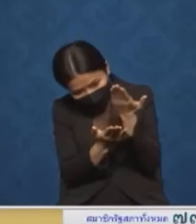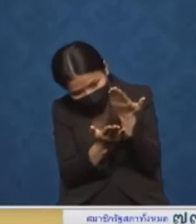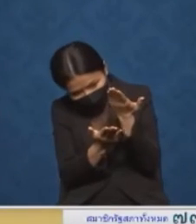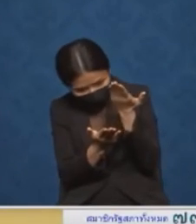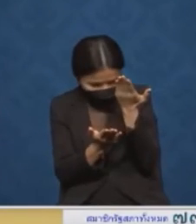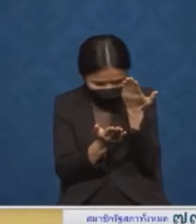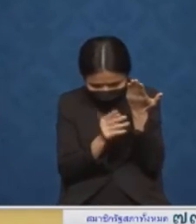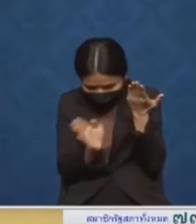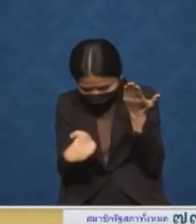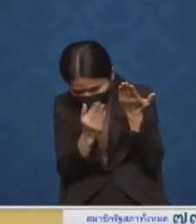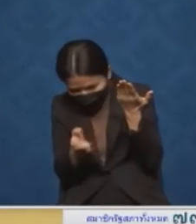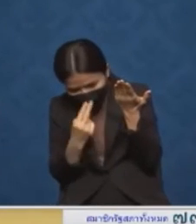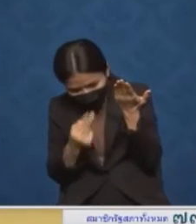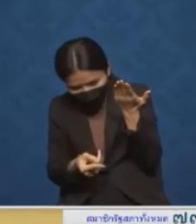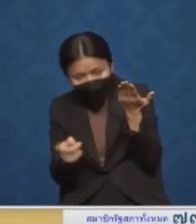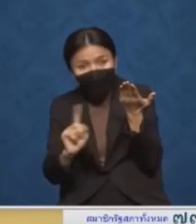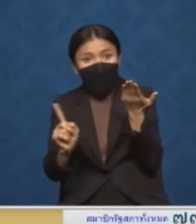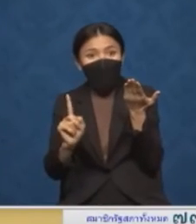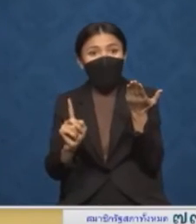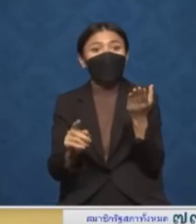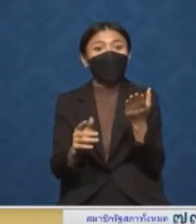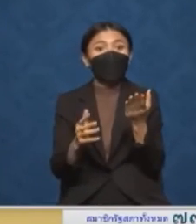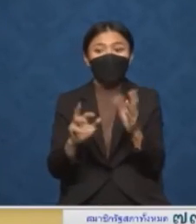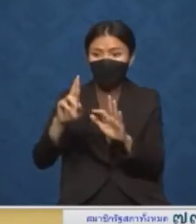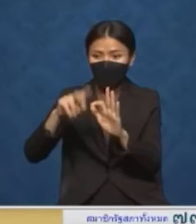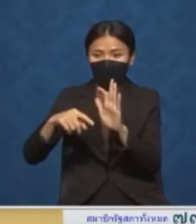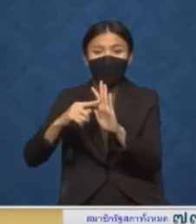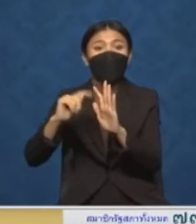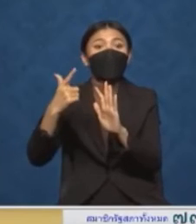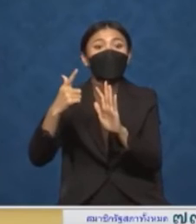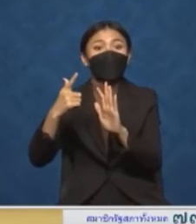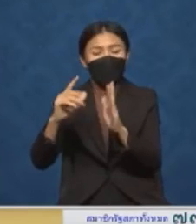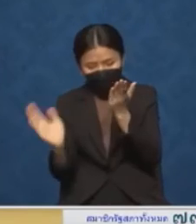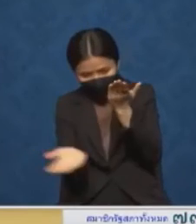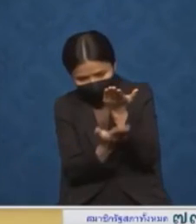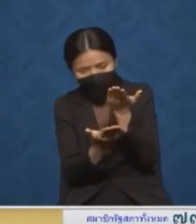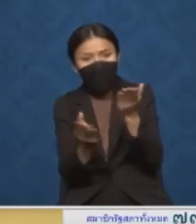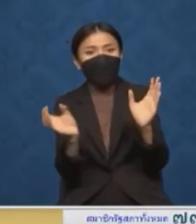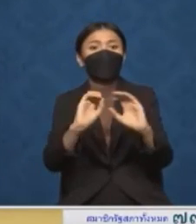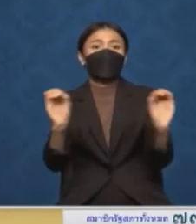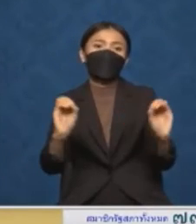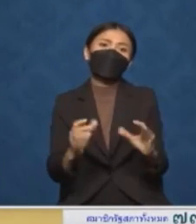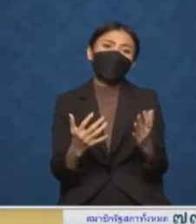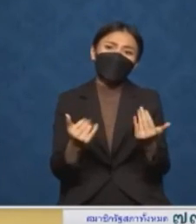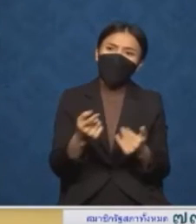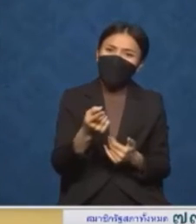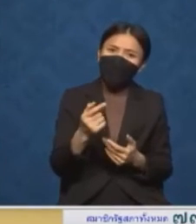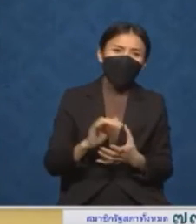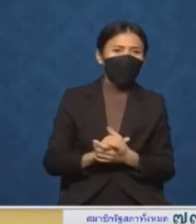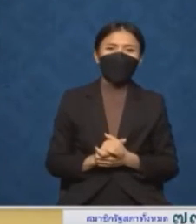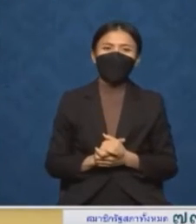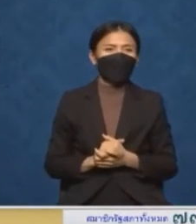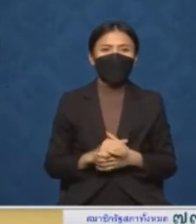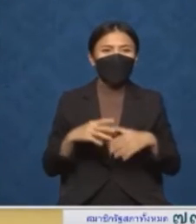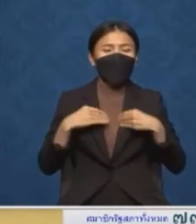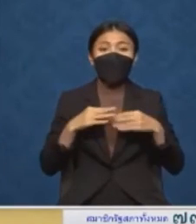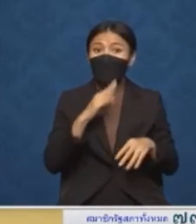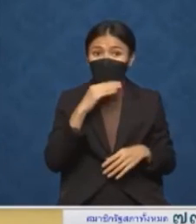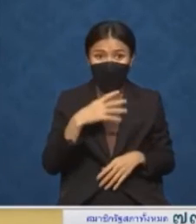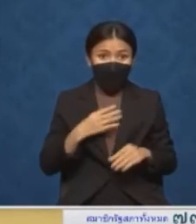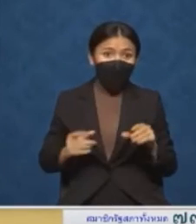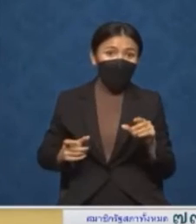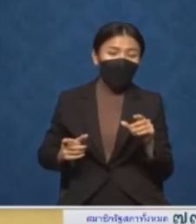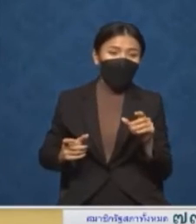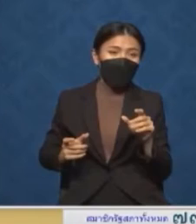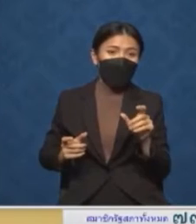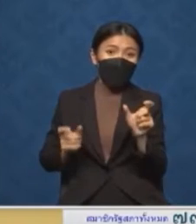เมื่อไหร่มันไม่มีอยู่ในตัวร่างอ่ะครับเราก็ยากที่จะให้ความเห็นชอบกับท่านได้ถ้าท่านจะเติม